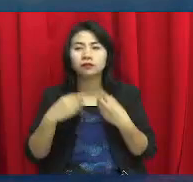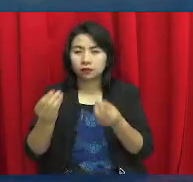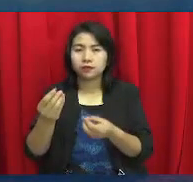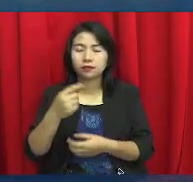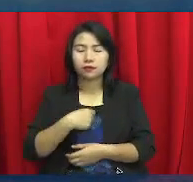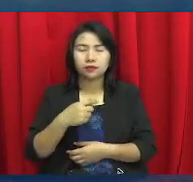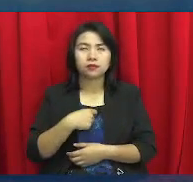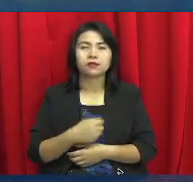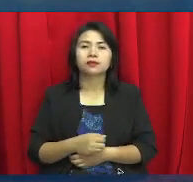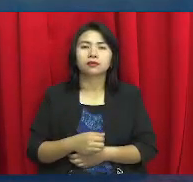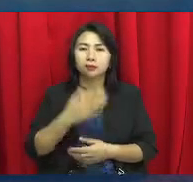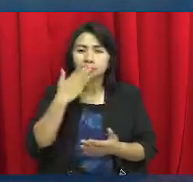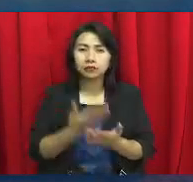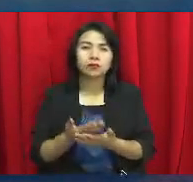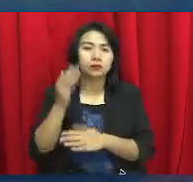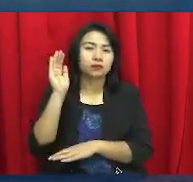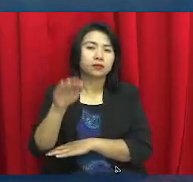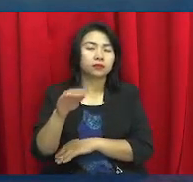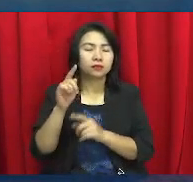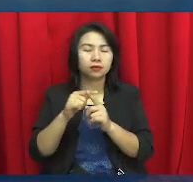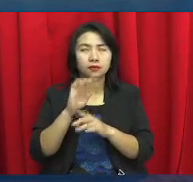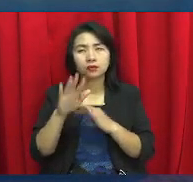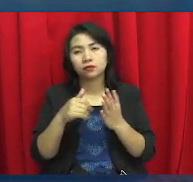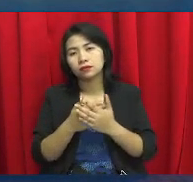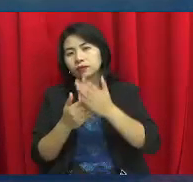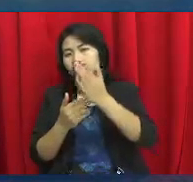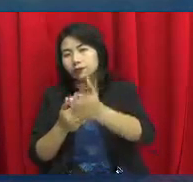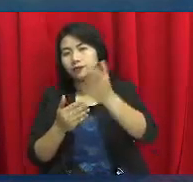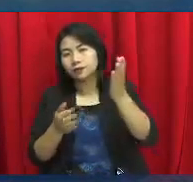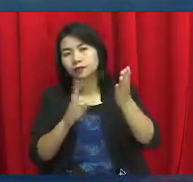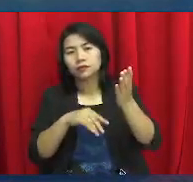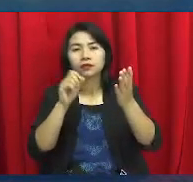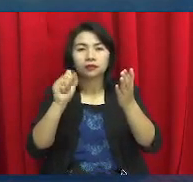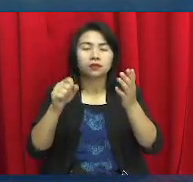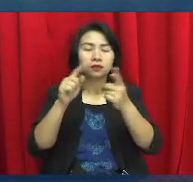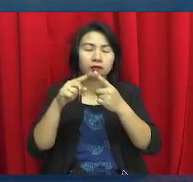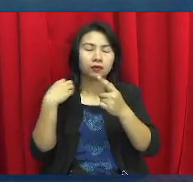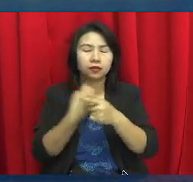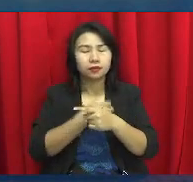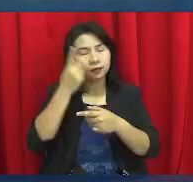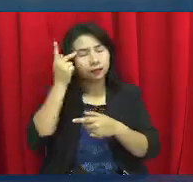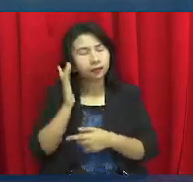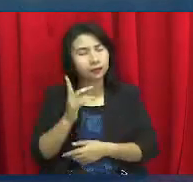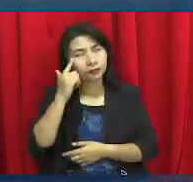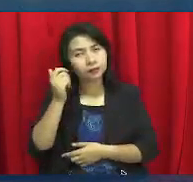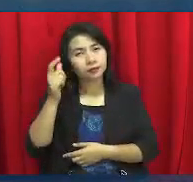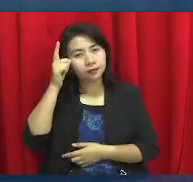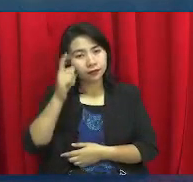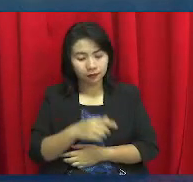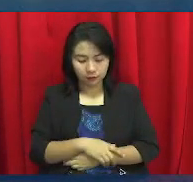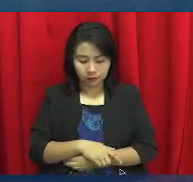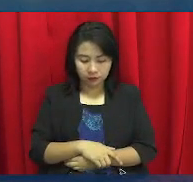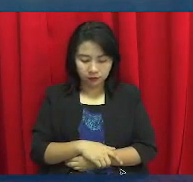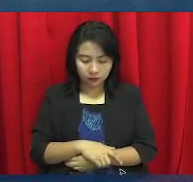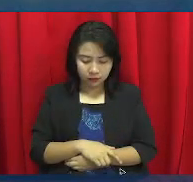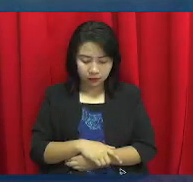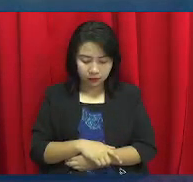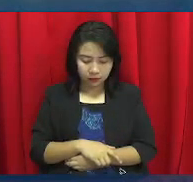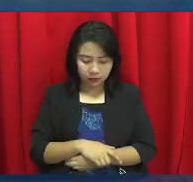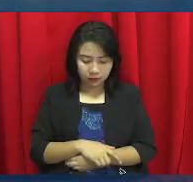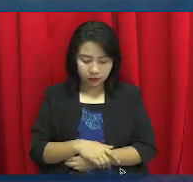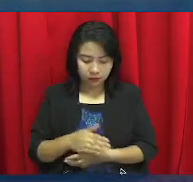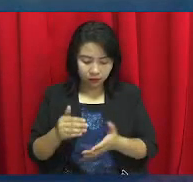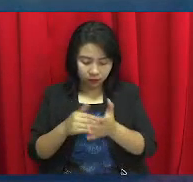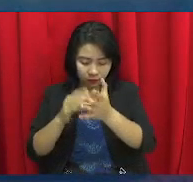po sa ating lahat. At sa ating mahal na pastor, magandang tanghali po. And congratulations, Sir John,